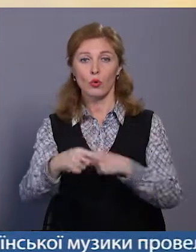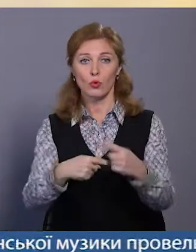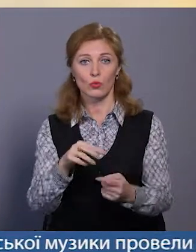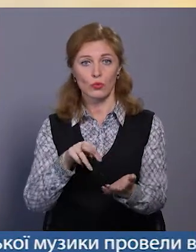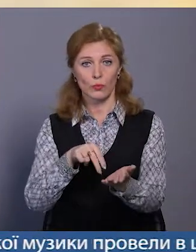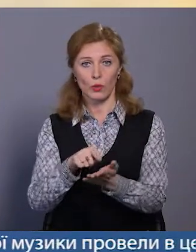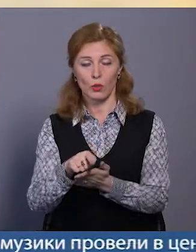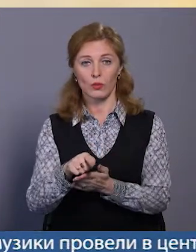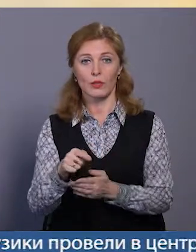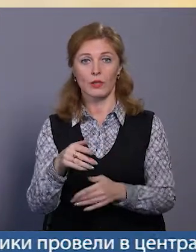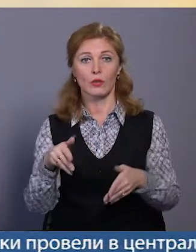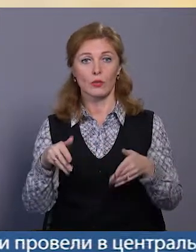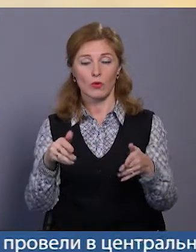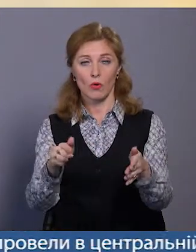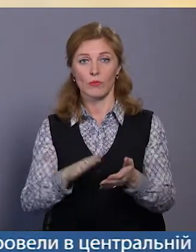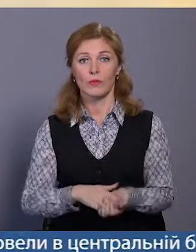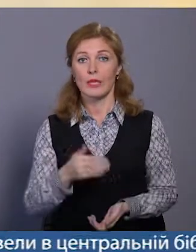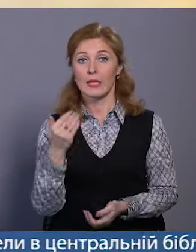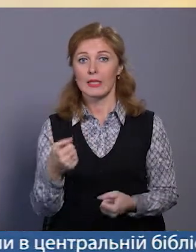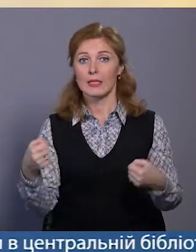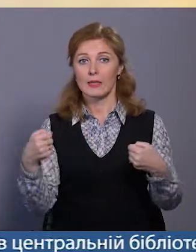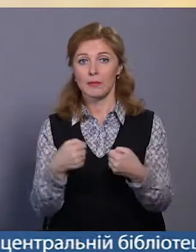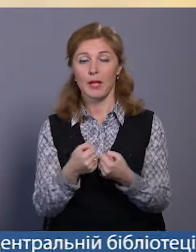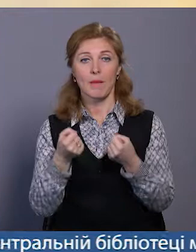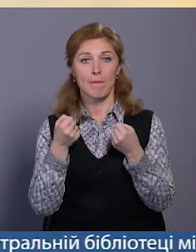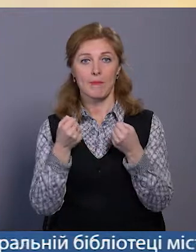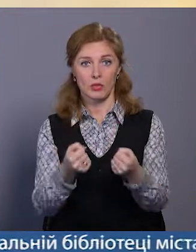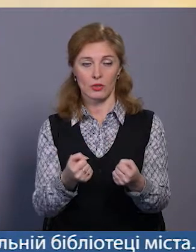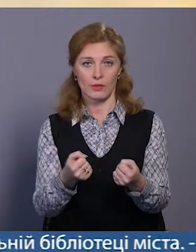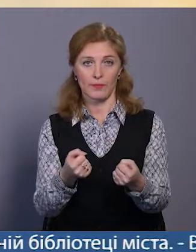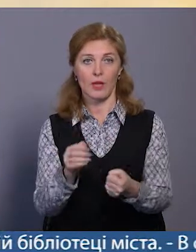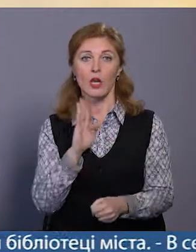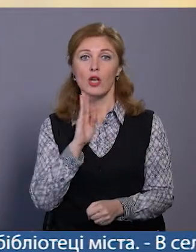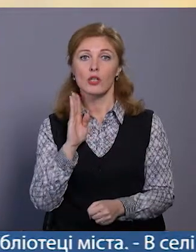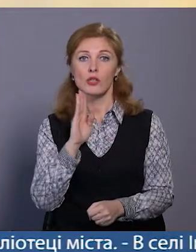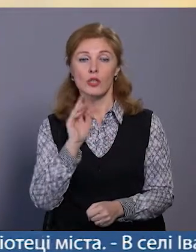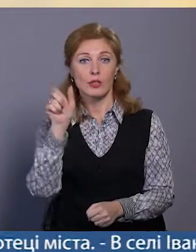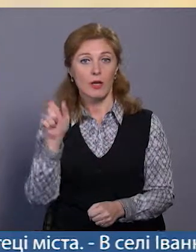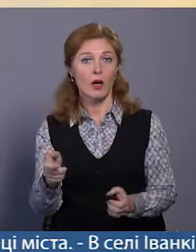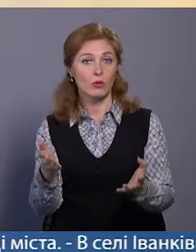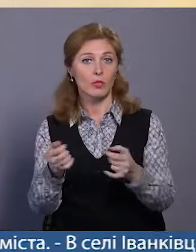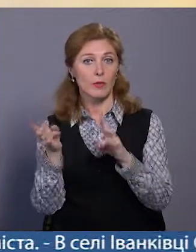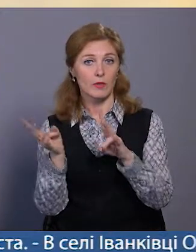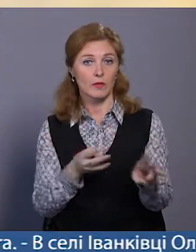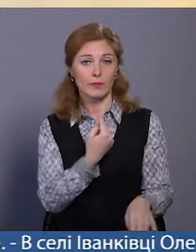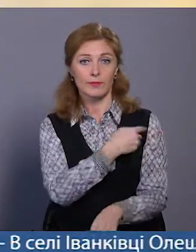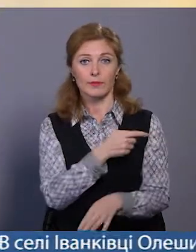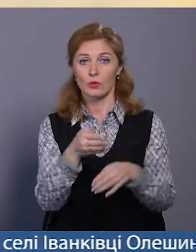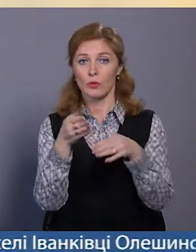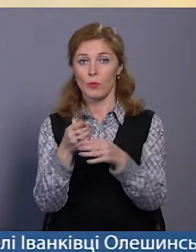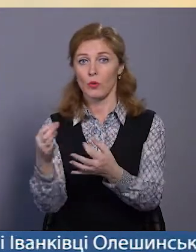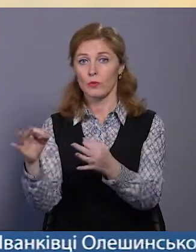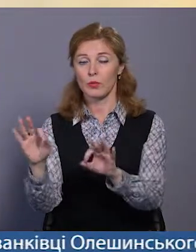дорогу нерегульованою зеброю. Їх збив легковик. Жінка отримала травми, медики надали їй допомогу і